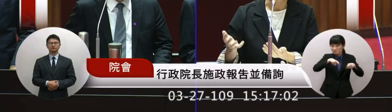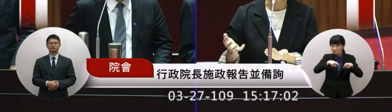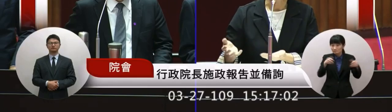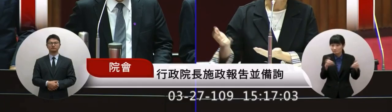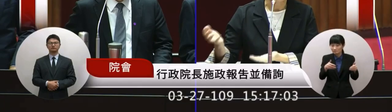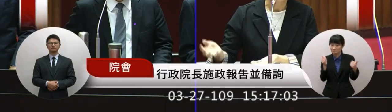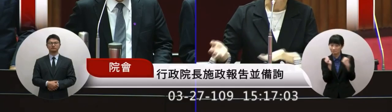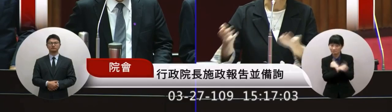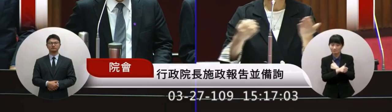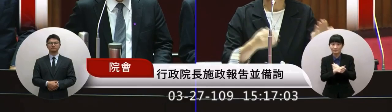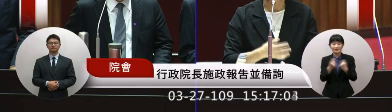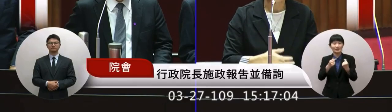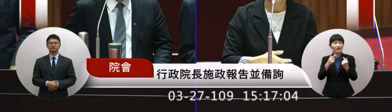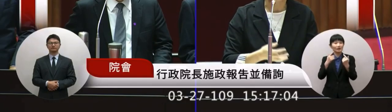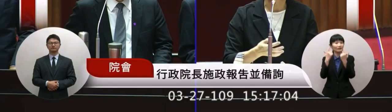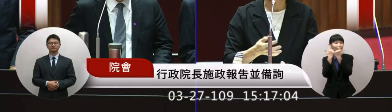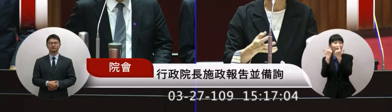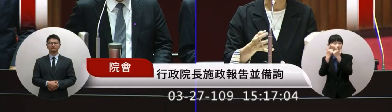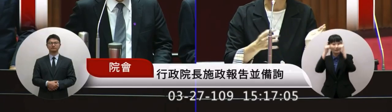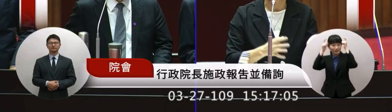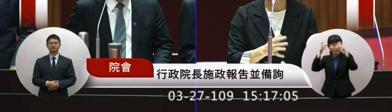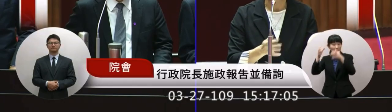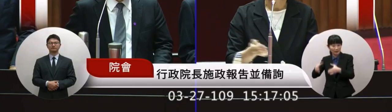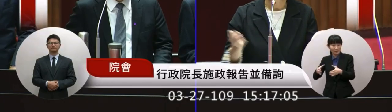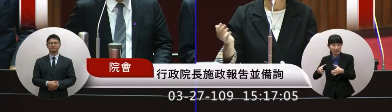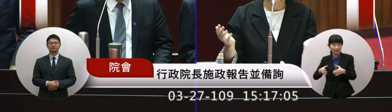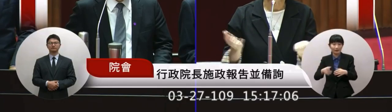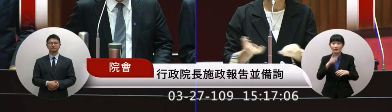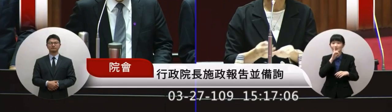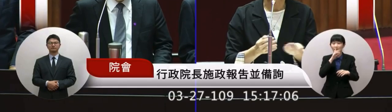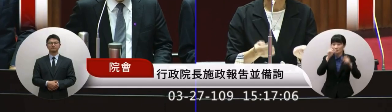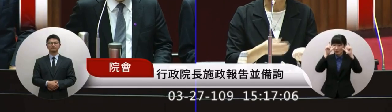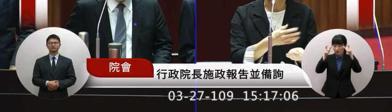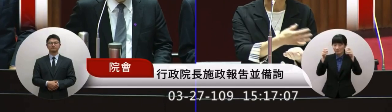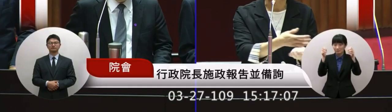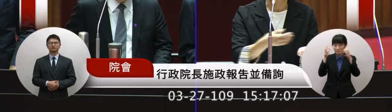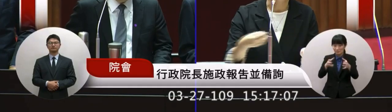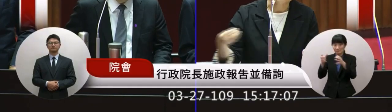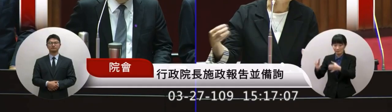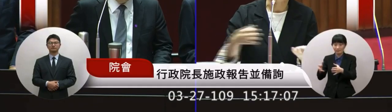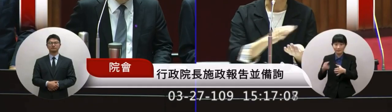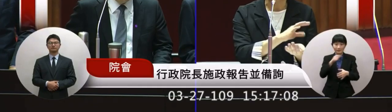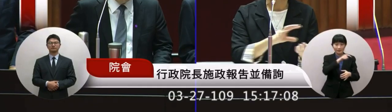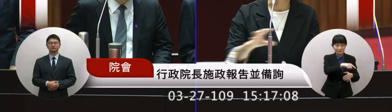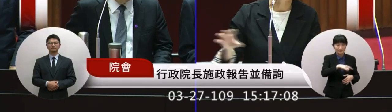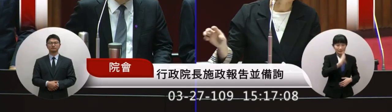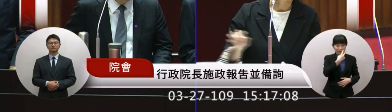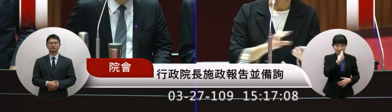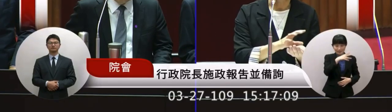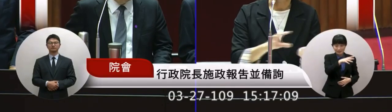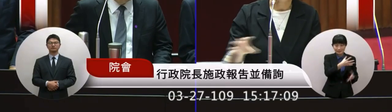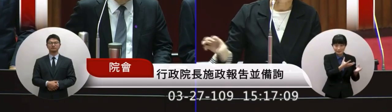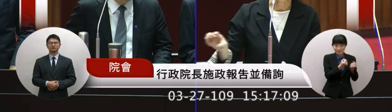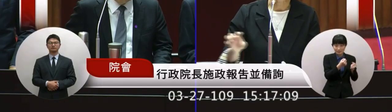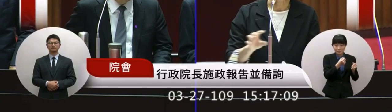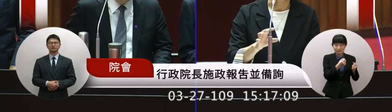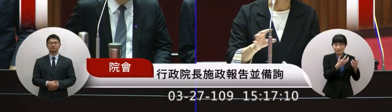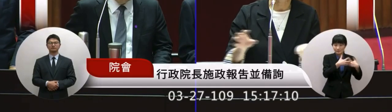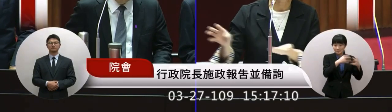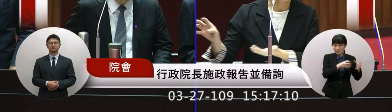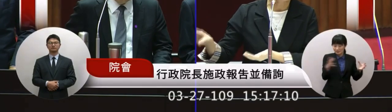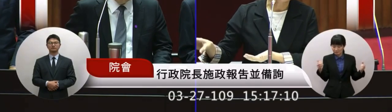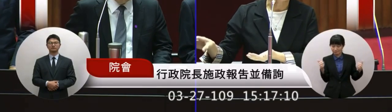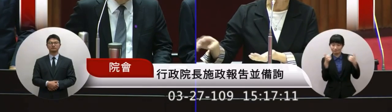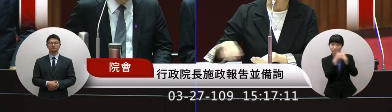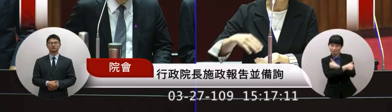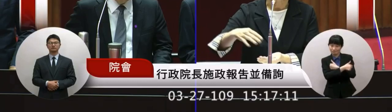够包括台北港或者是台中港这边能够做其他的那个天然气的管制，能